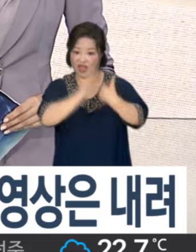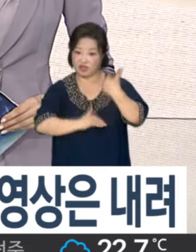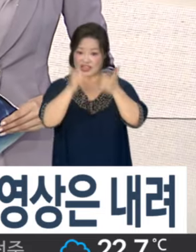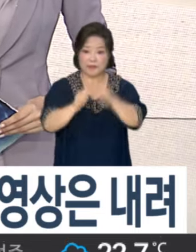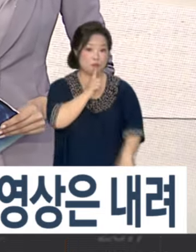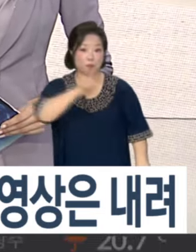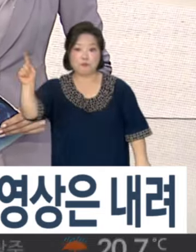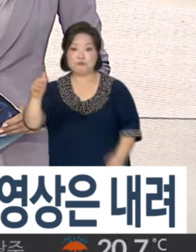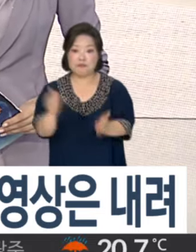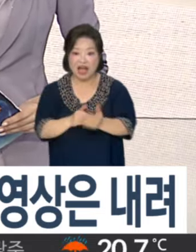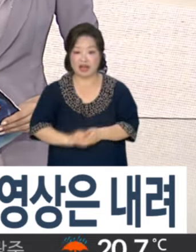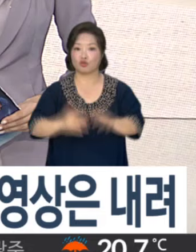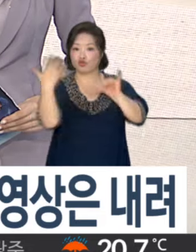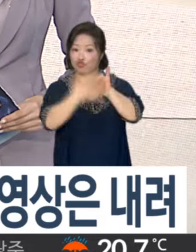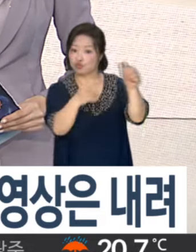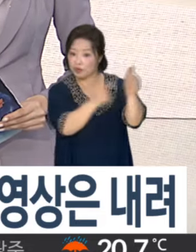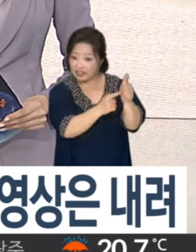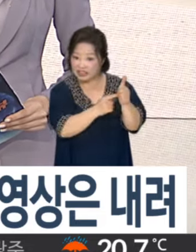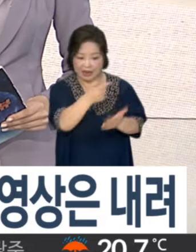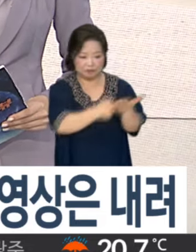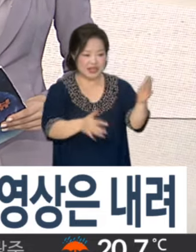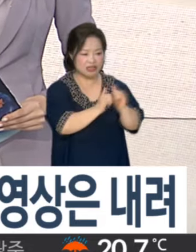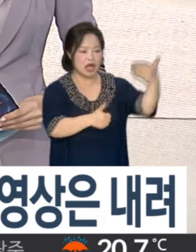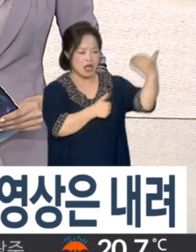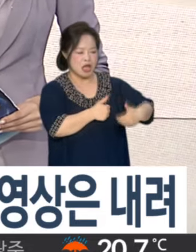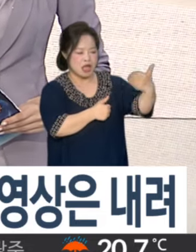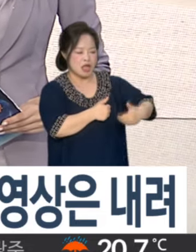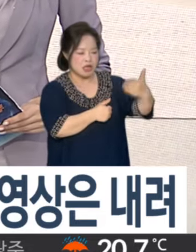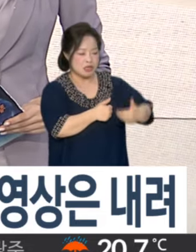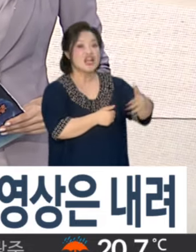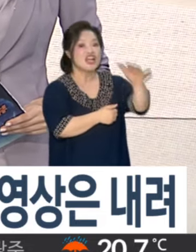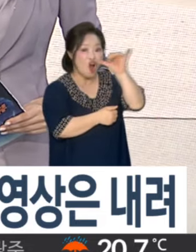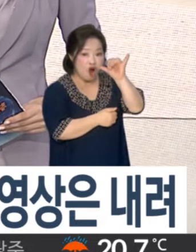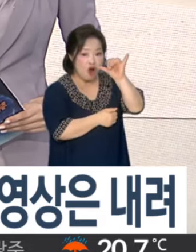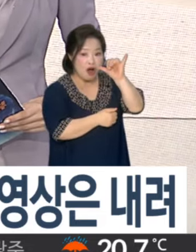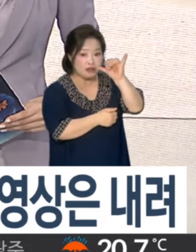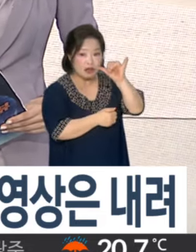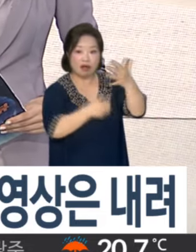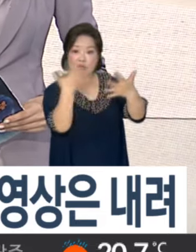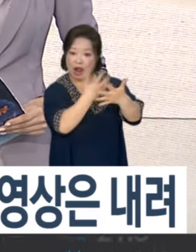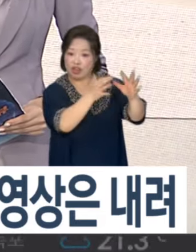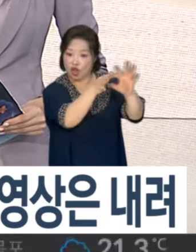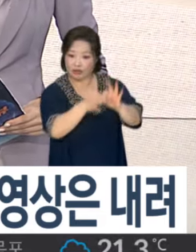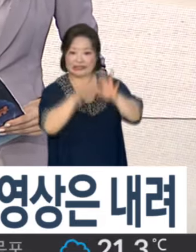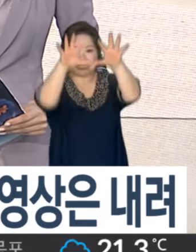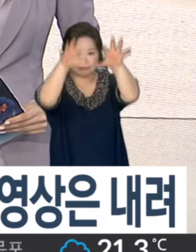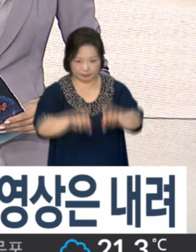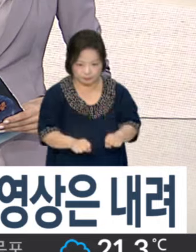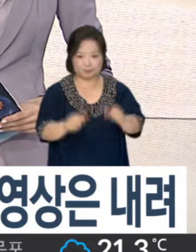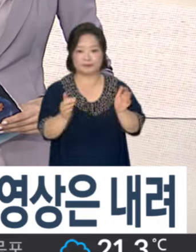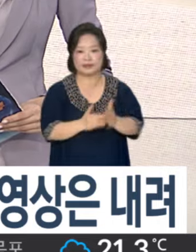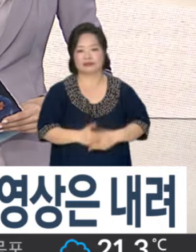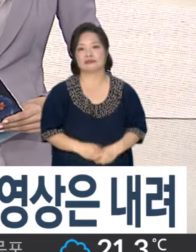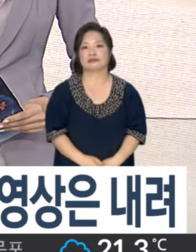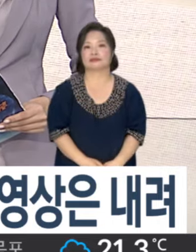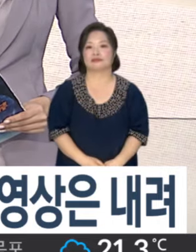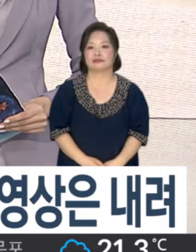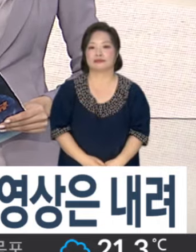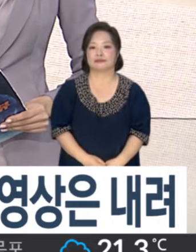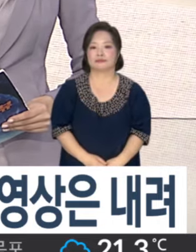당했습니다네이 유튜버는 피해자들의 간곡한 요청이 있었다며 관련 영상을 모두 내렸습니다 천재상